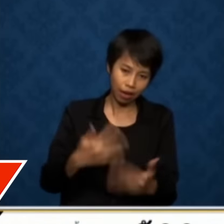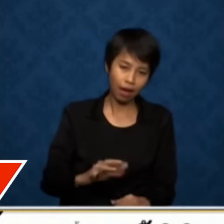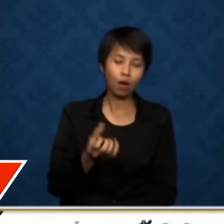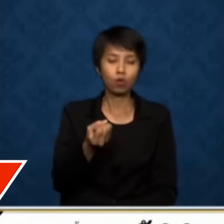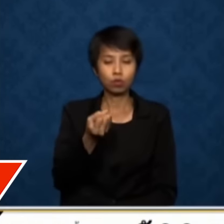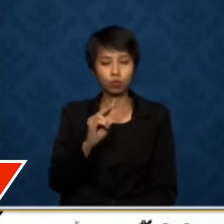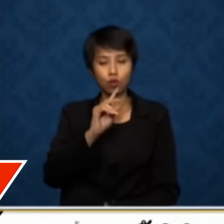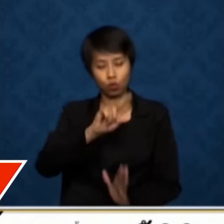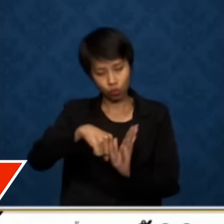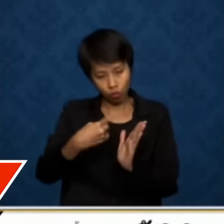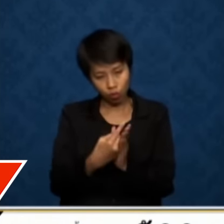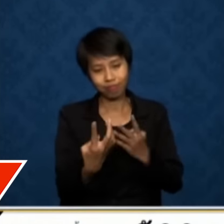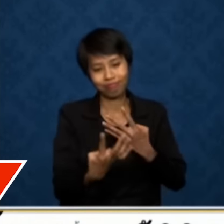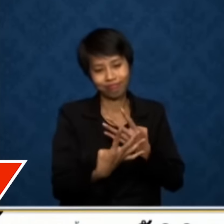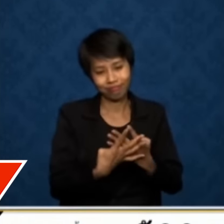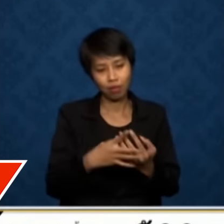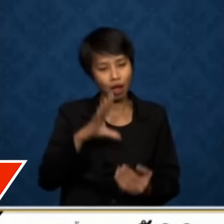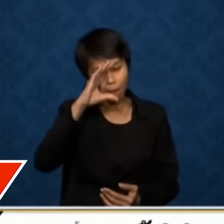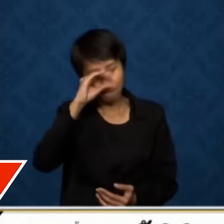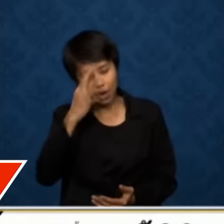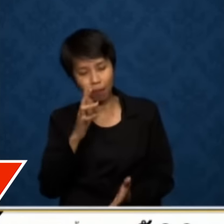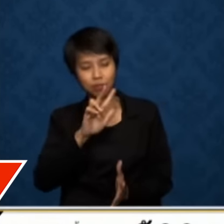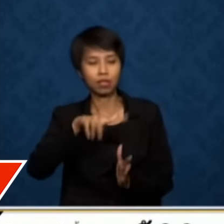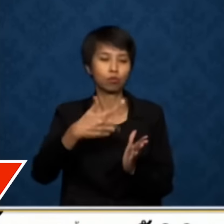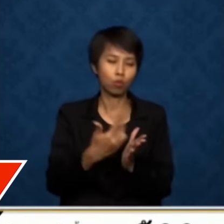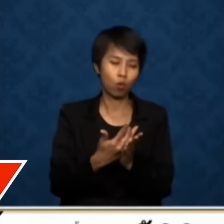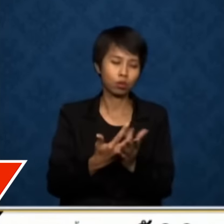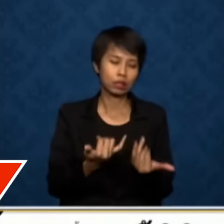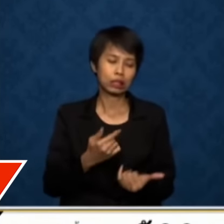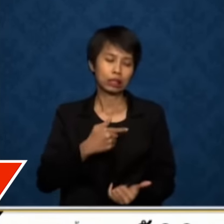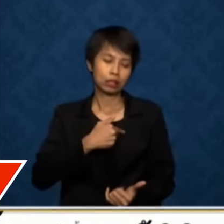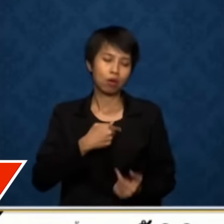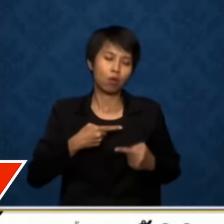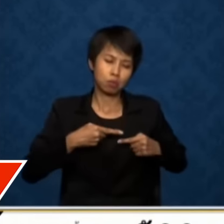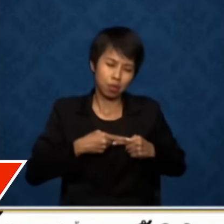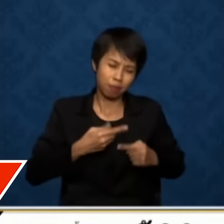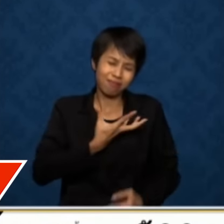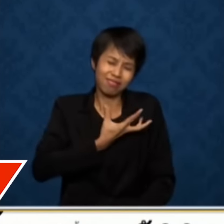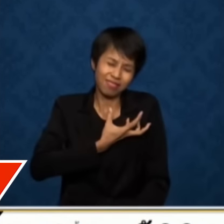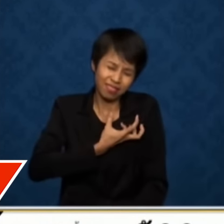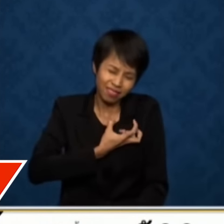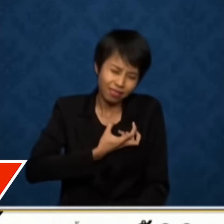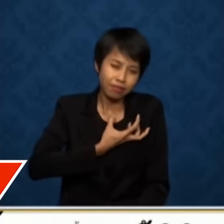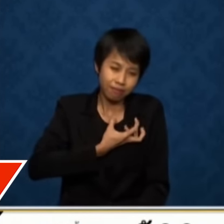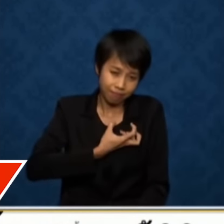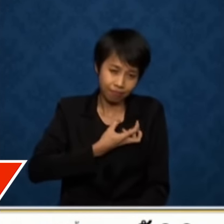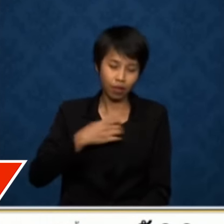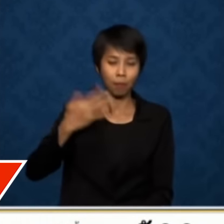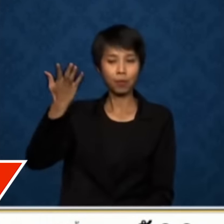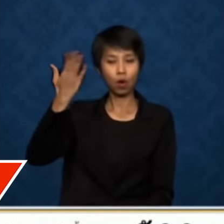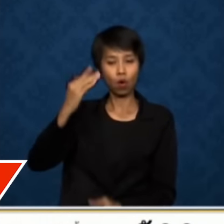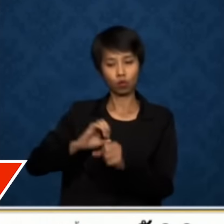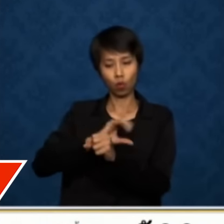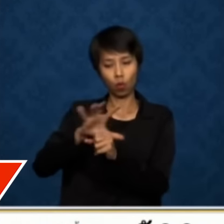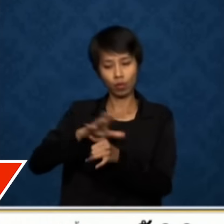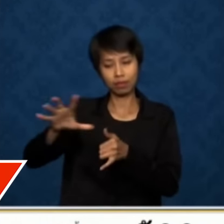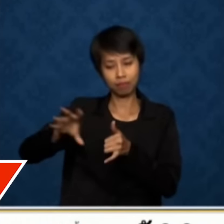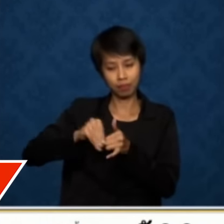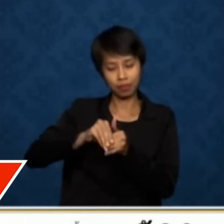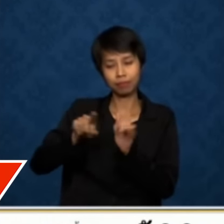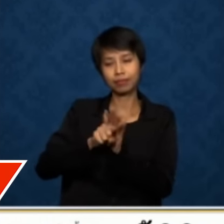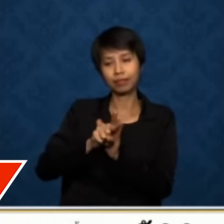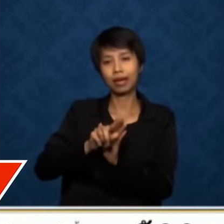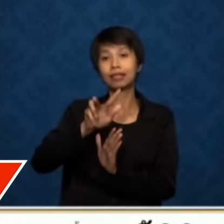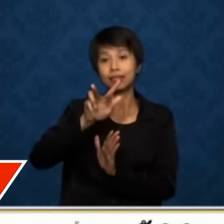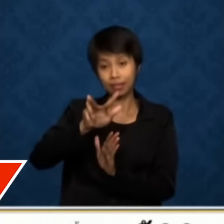สู่เรือนจำ3ชั่วโมงนอนไม่หลับ1ชั่วโมงแน่นหน้าอกเจ็บขึ้นมานะครับประวัติอดีตเนี่ยท่านเคยติดโควิด3ครั้งแพทย์แจ้งว่า